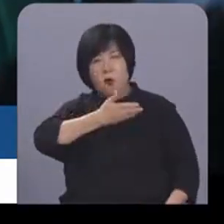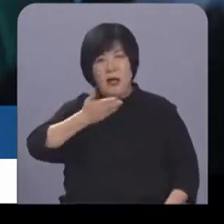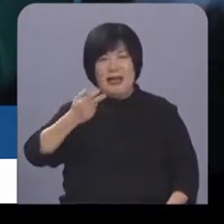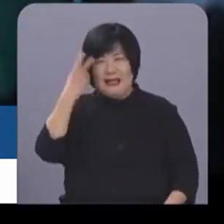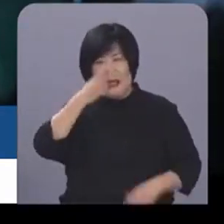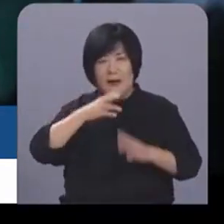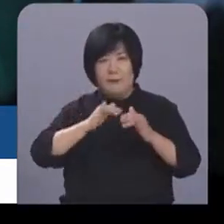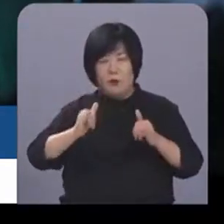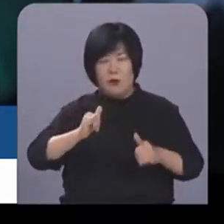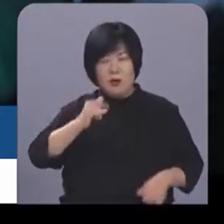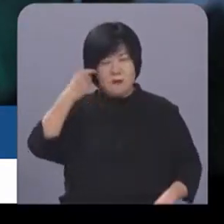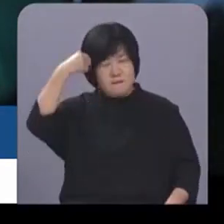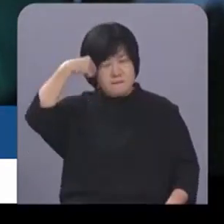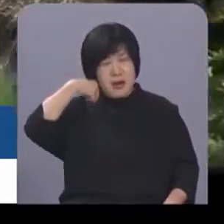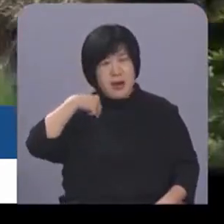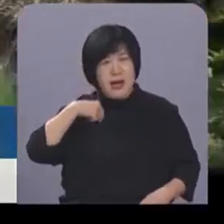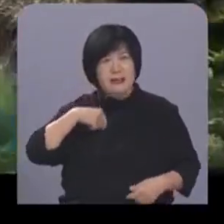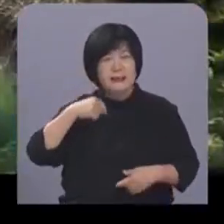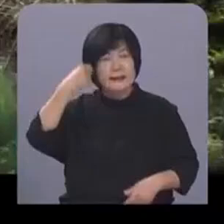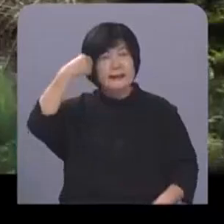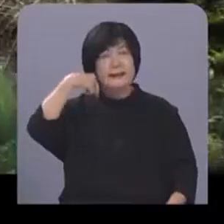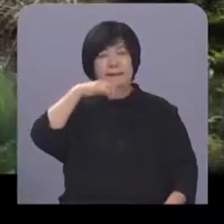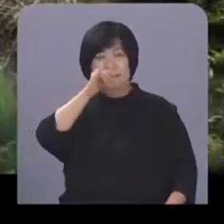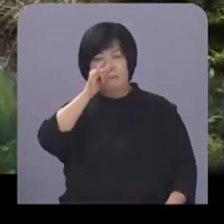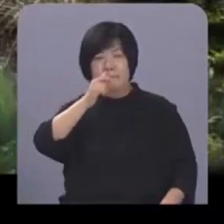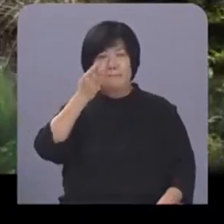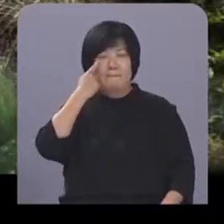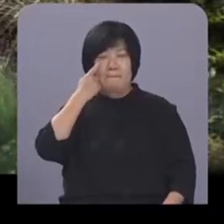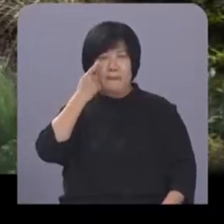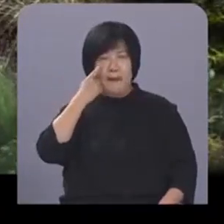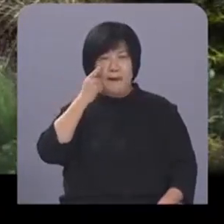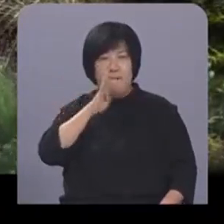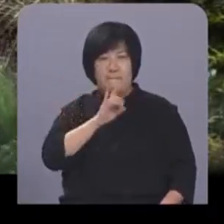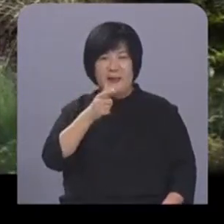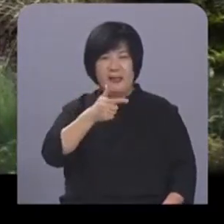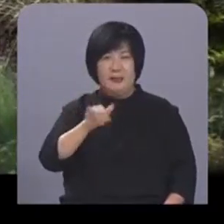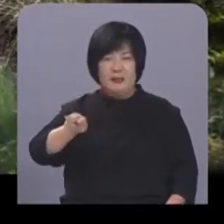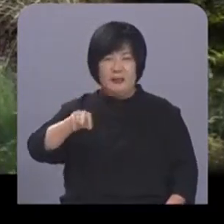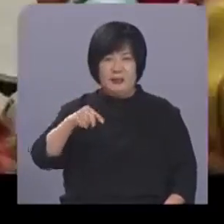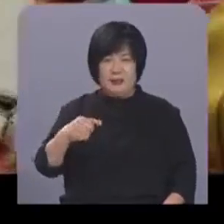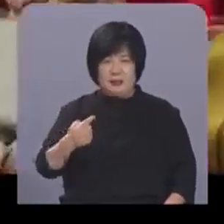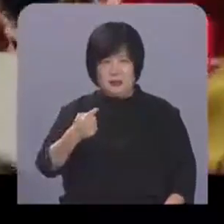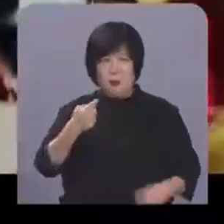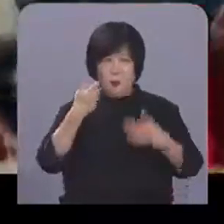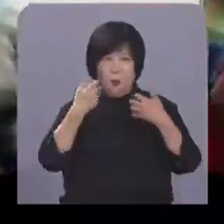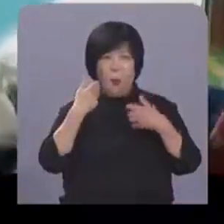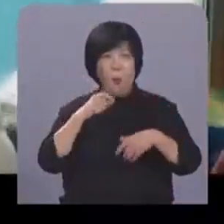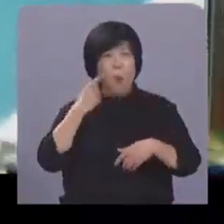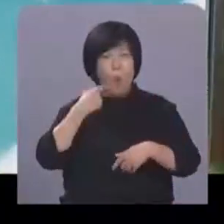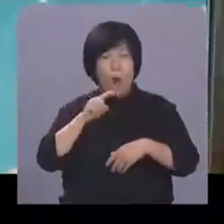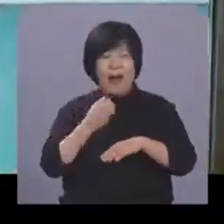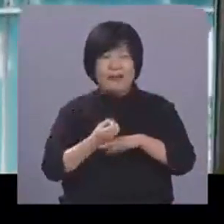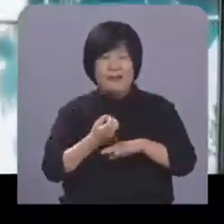감독의 감각적인 연출이 돋보이는 이 작품은 올해 베니스 영화제 황금 사자상을 거머쥐었습니다.